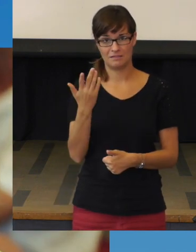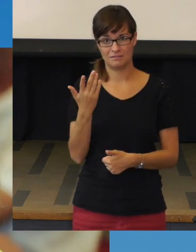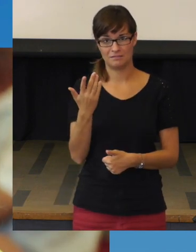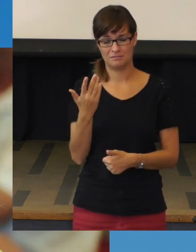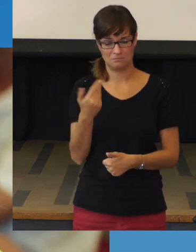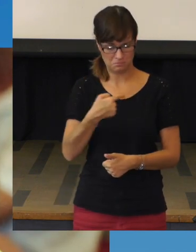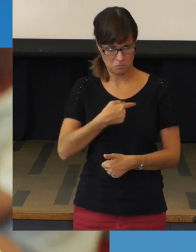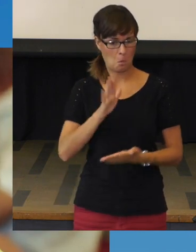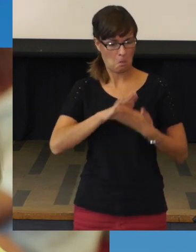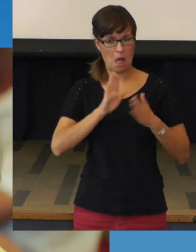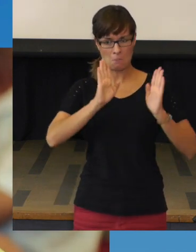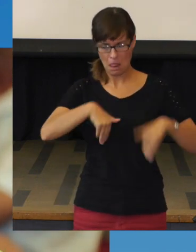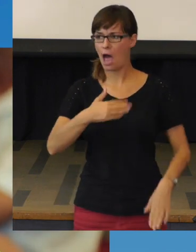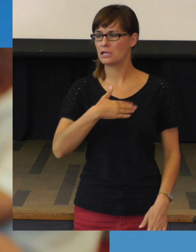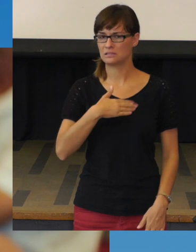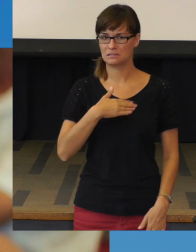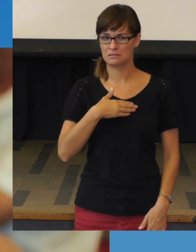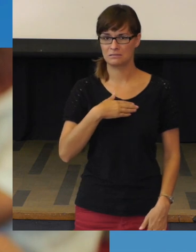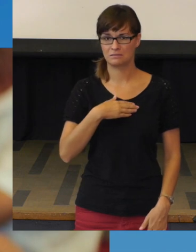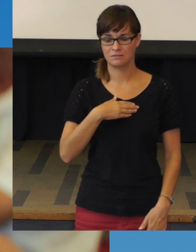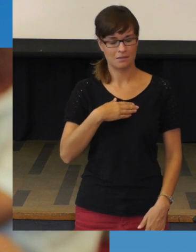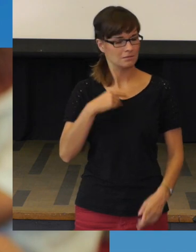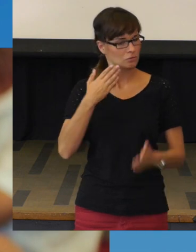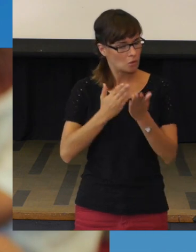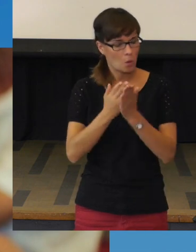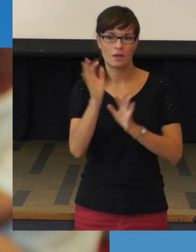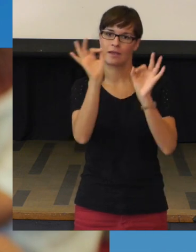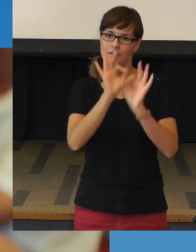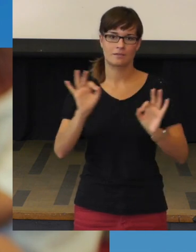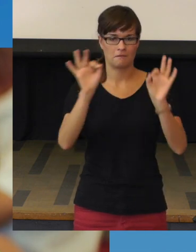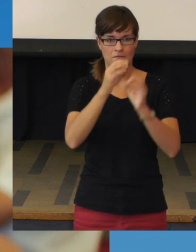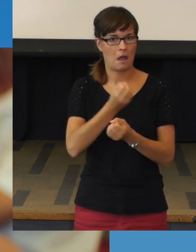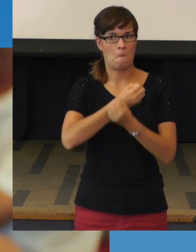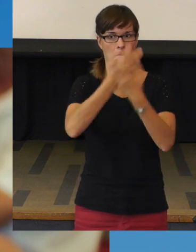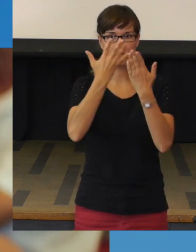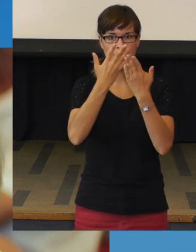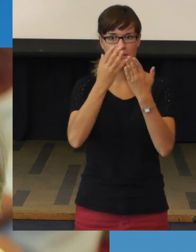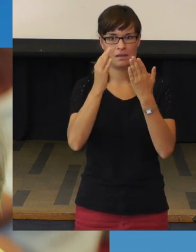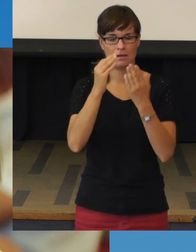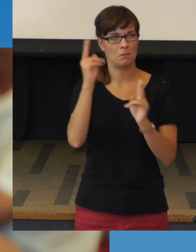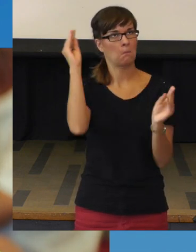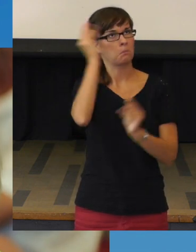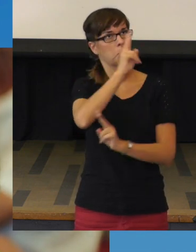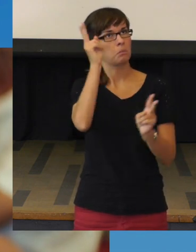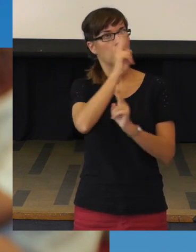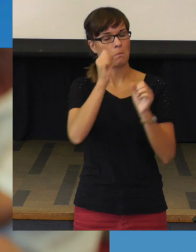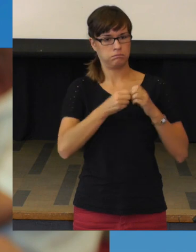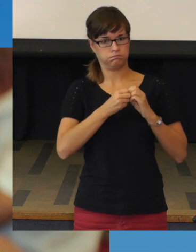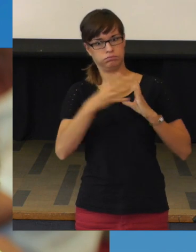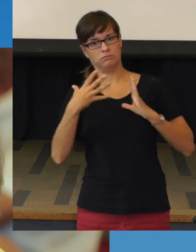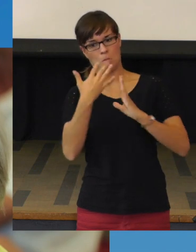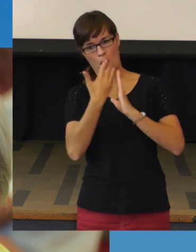das belasse, wie es ist, muss ich damit rechnen, dass jederzeit irgendwann unkontrolliert der Bruch